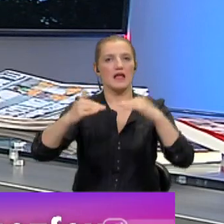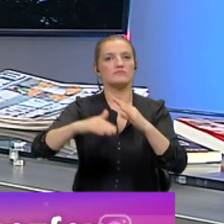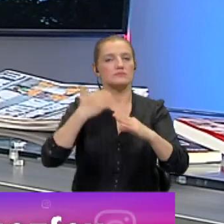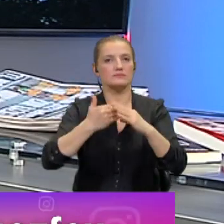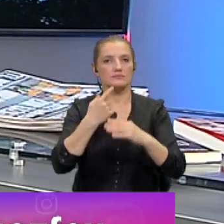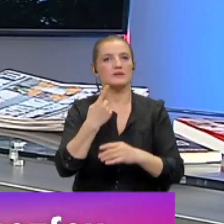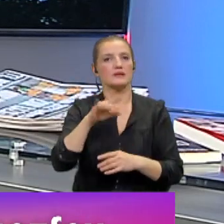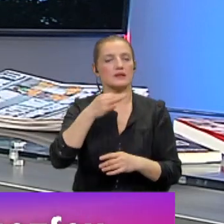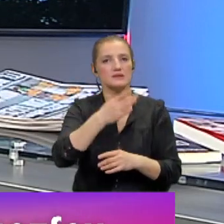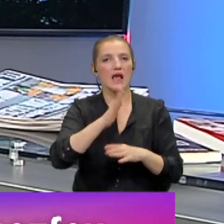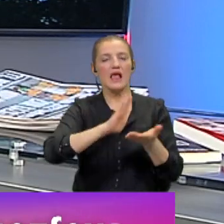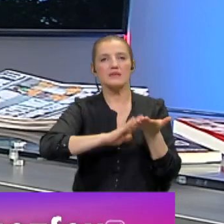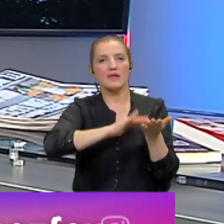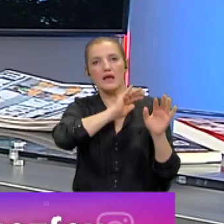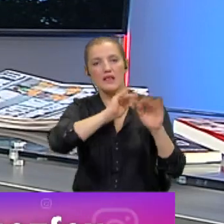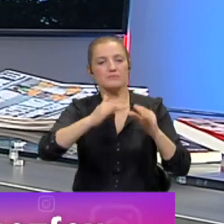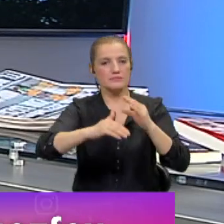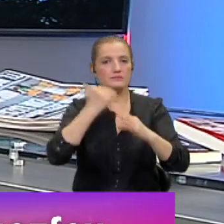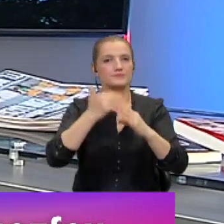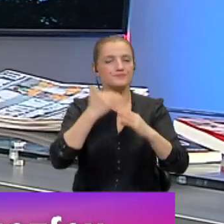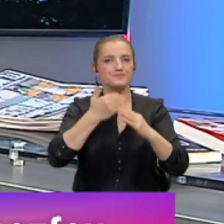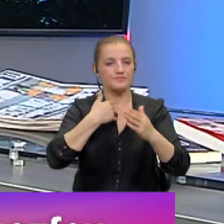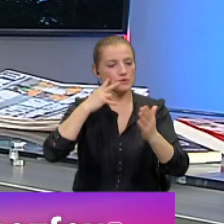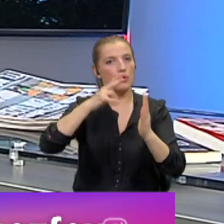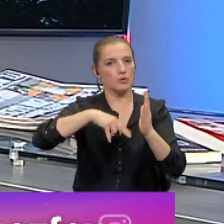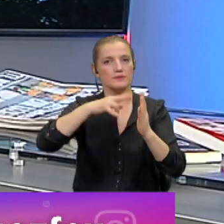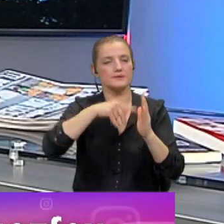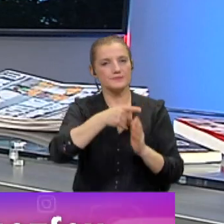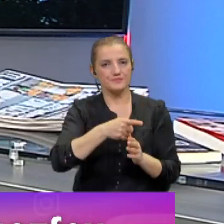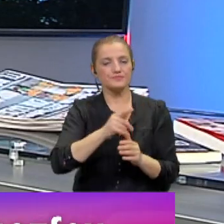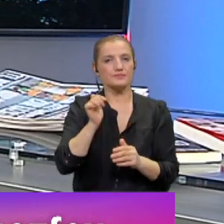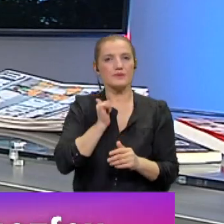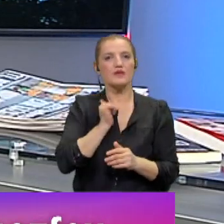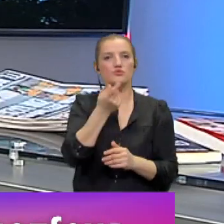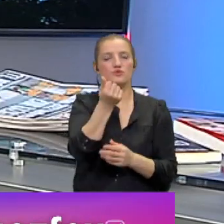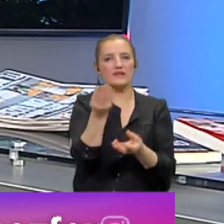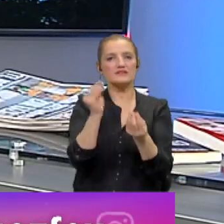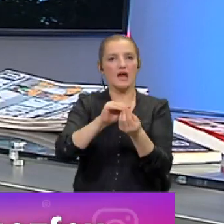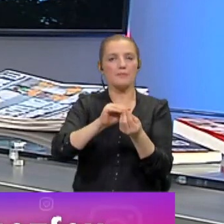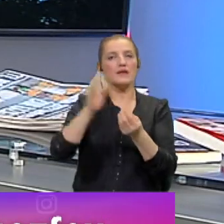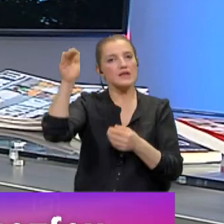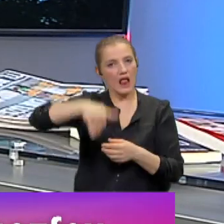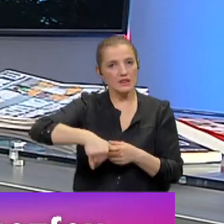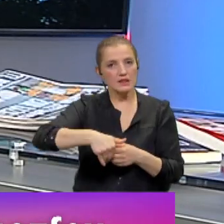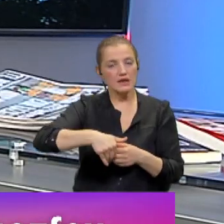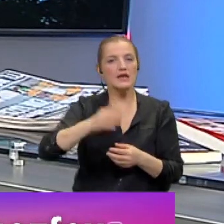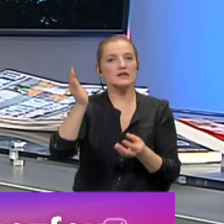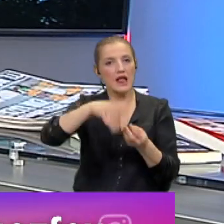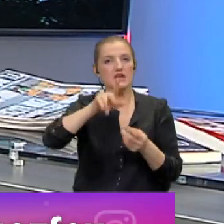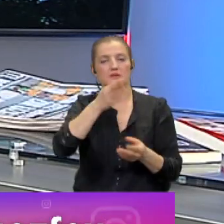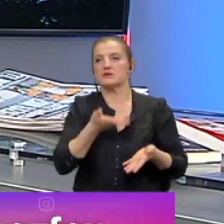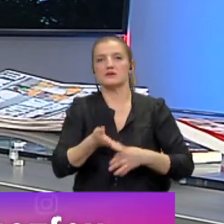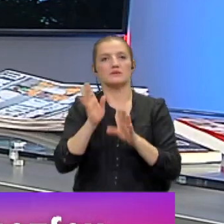tanesi Elimizden geldiği kadar böyle mesajlarınıza da yetişmeye çalışıyoruz Evet asgari ücrete yapılan zam geldiği gibi gitti diyor